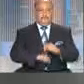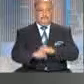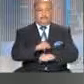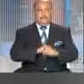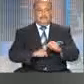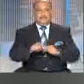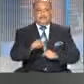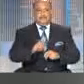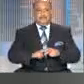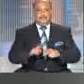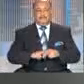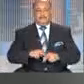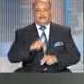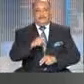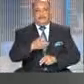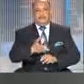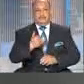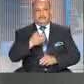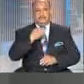توقيع، حملناهم يوم